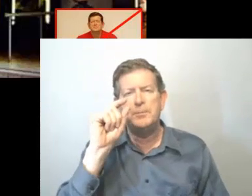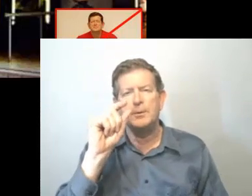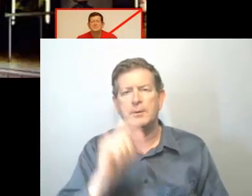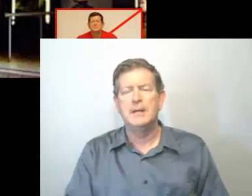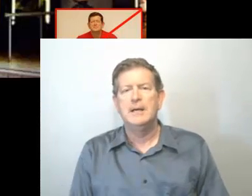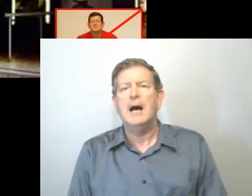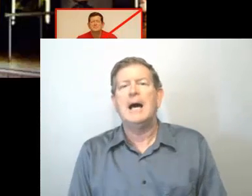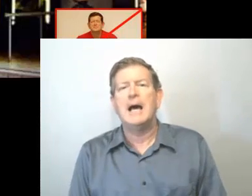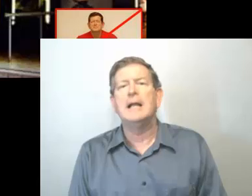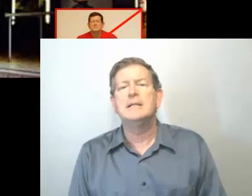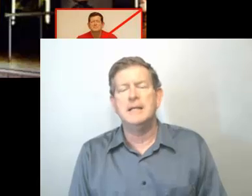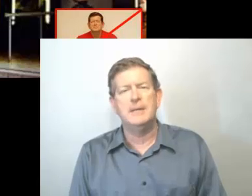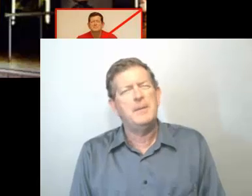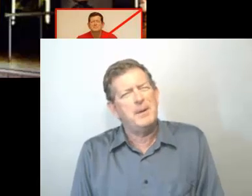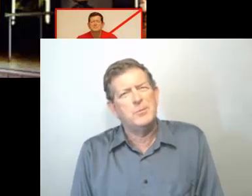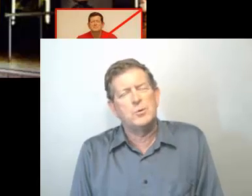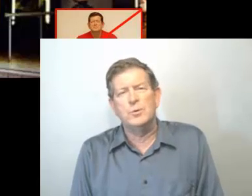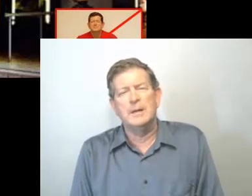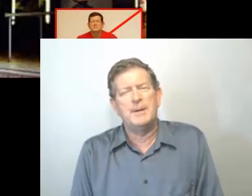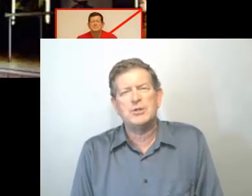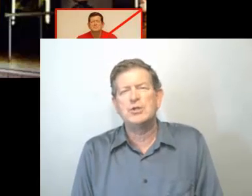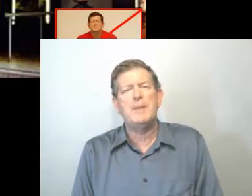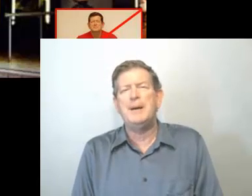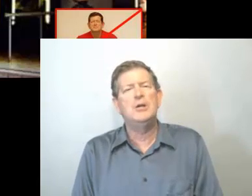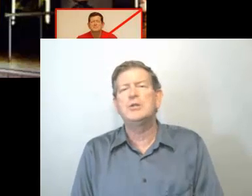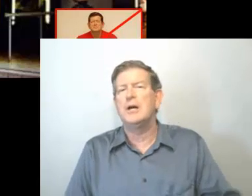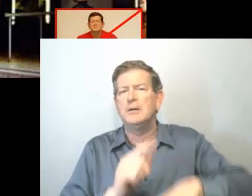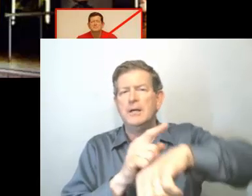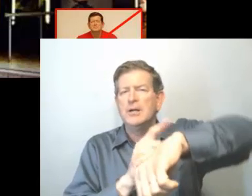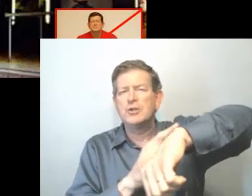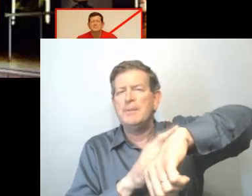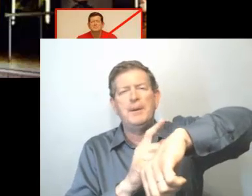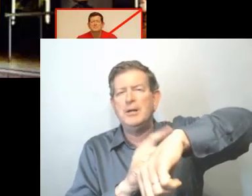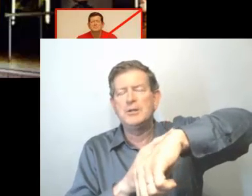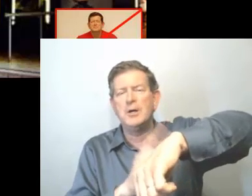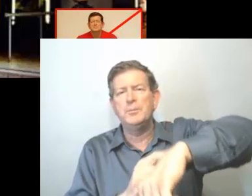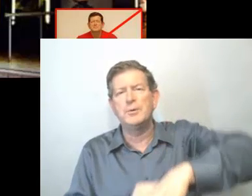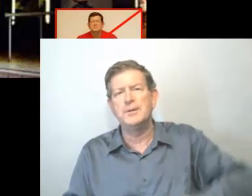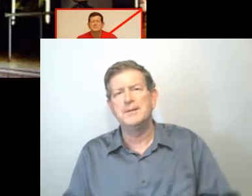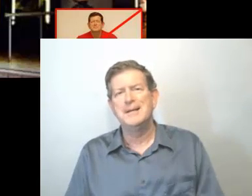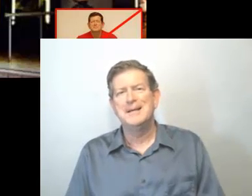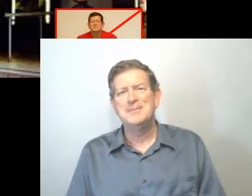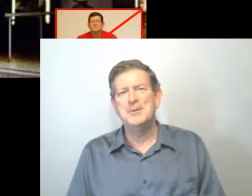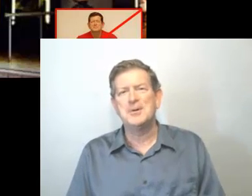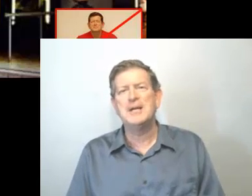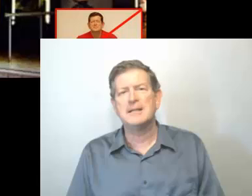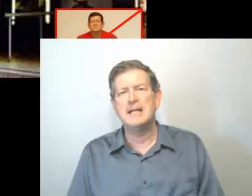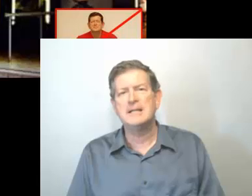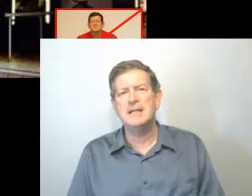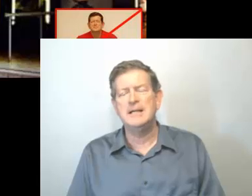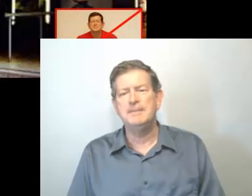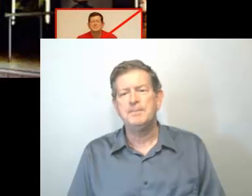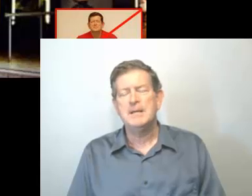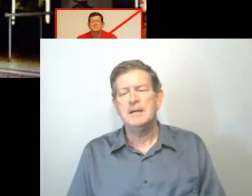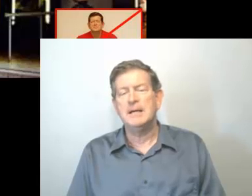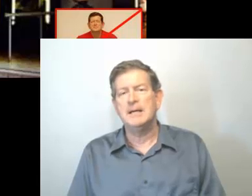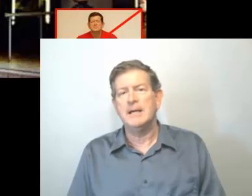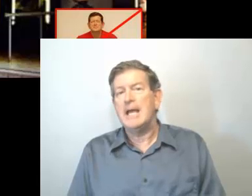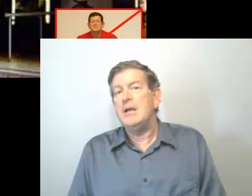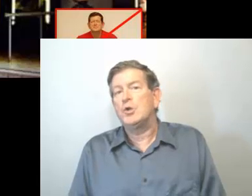tout petit peu à la télé, mais pas beaucoup, hein, parce que je n'ai pas le temps. Je n'ai pas le temps pour regarder la